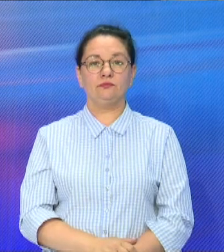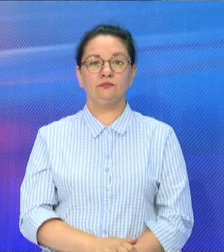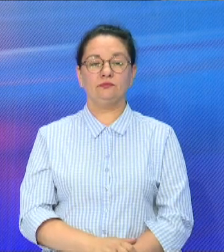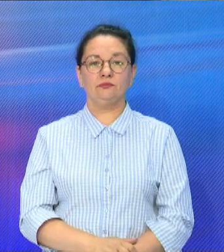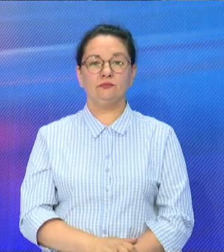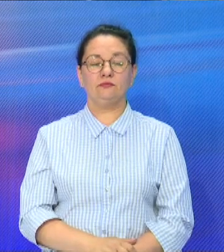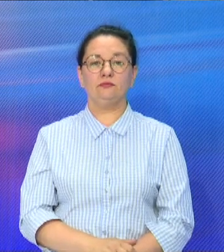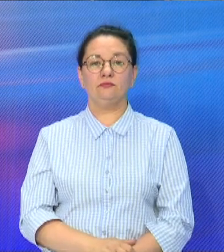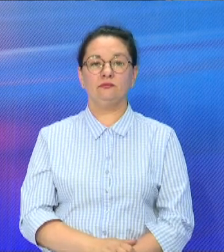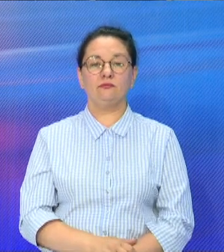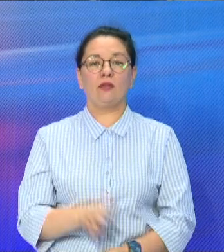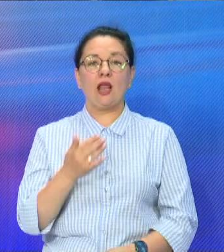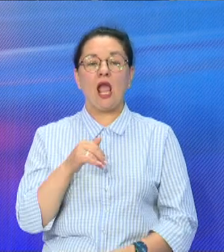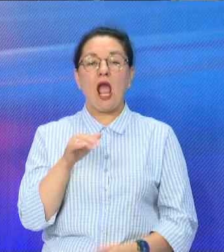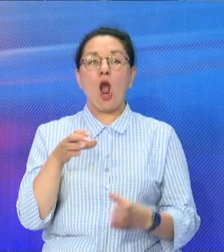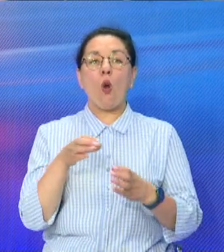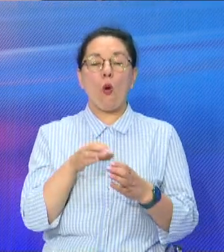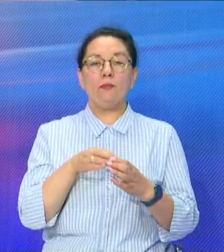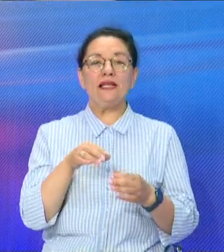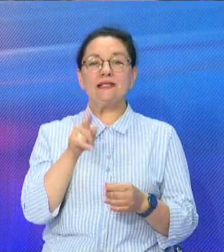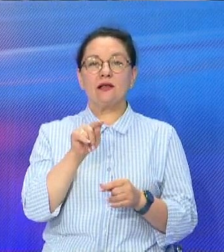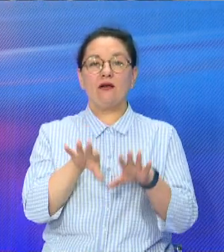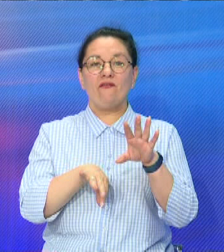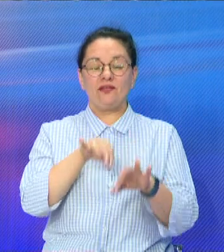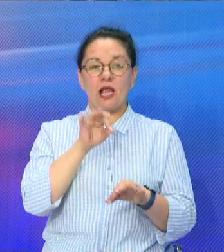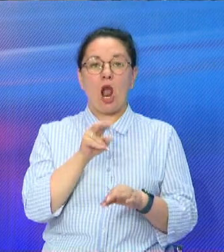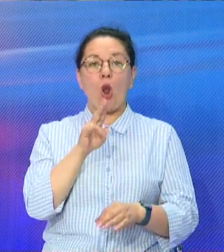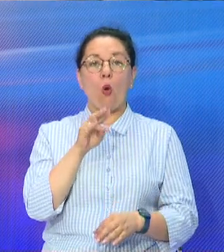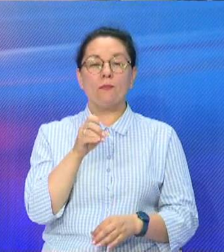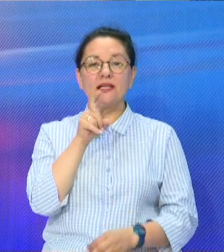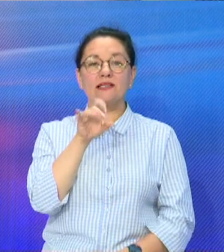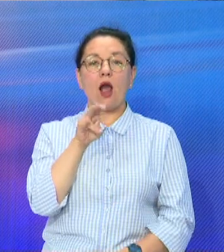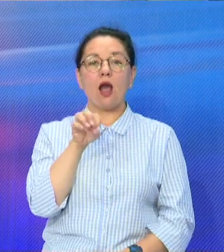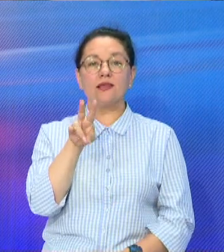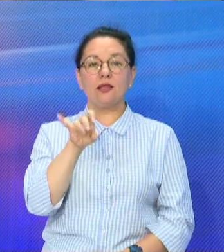мемориальный комплекс хатынь у кого меня держишь